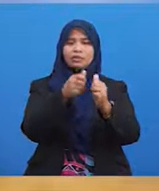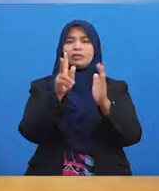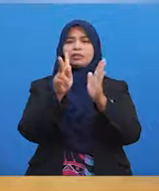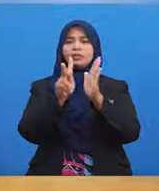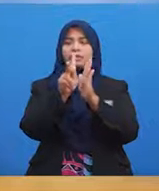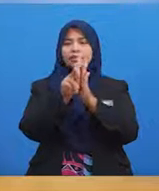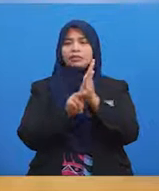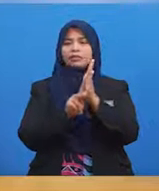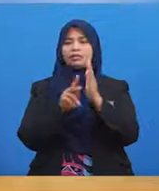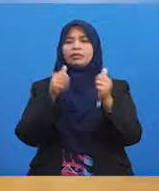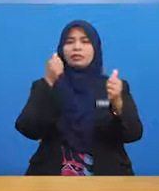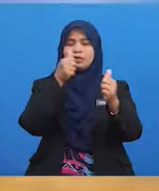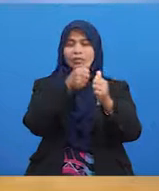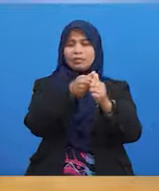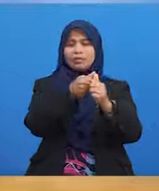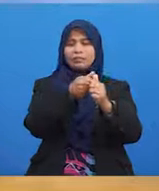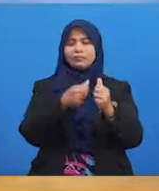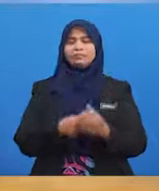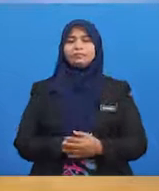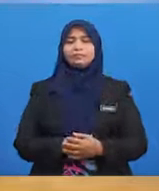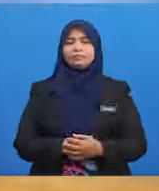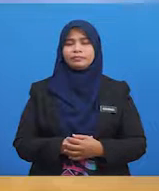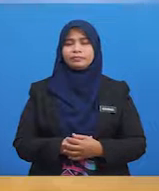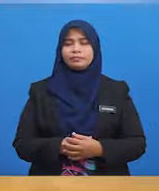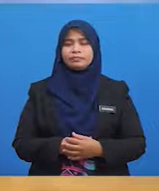Arah, ke, arah.